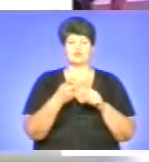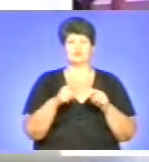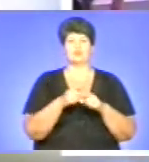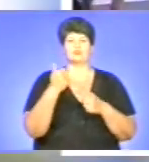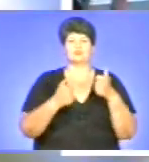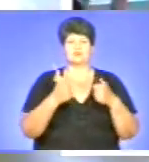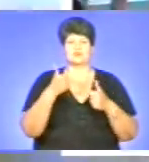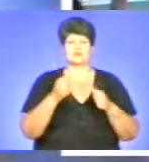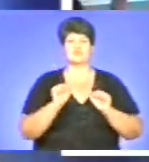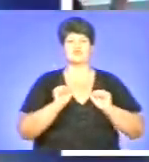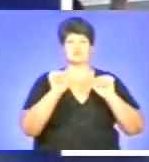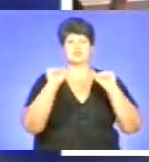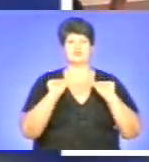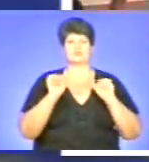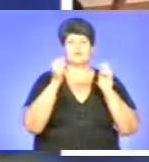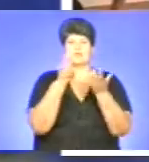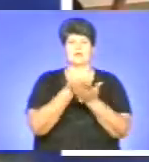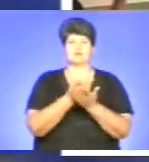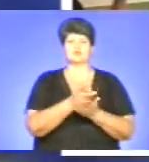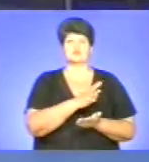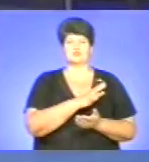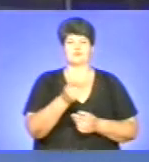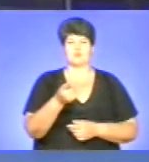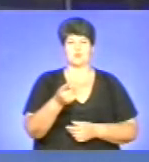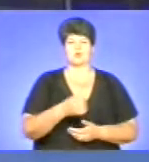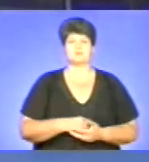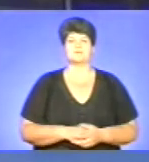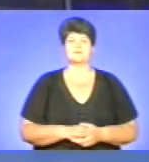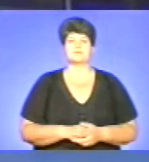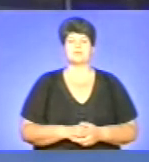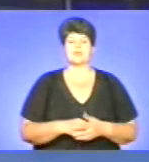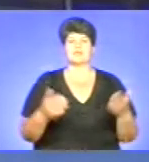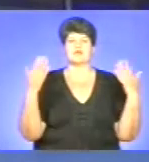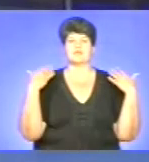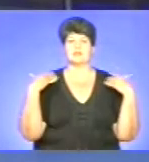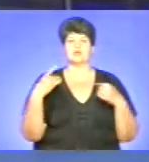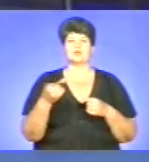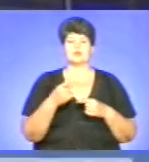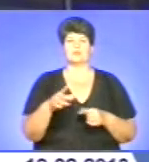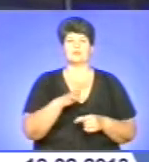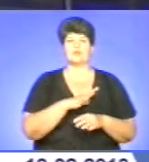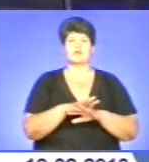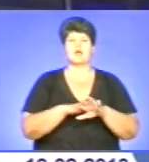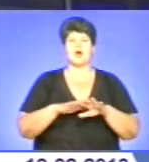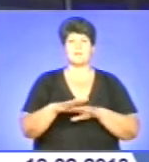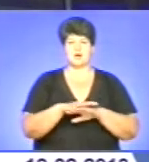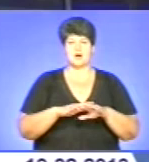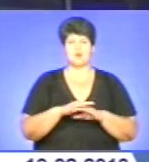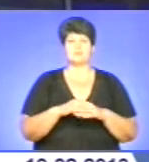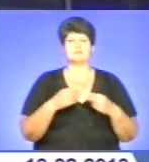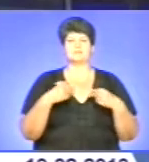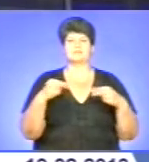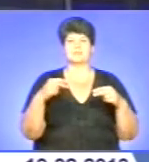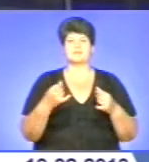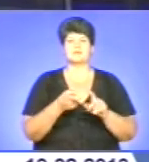жимулежачи що відбувся у Тернополі на вихідних у Тернополі відбувся ярмарок присвячений Дню